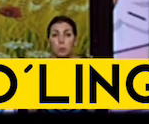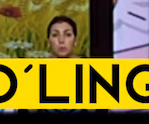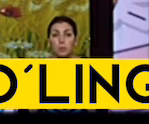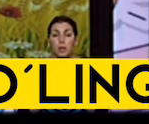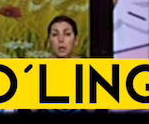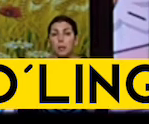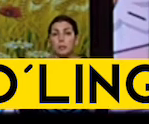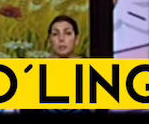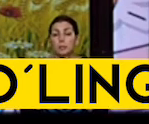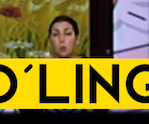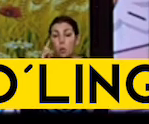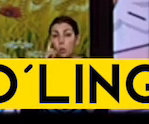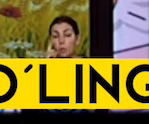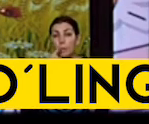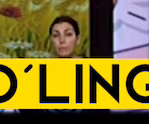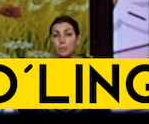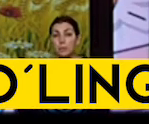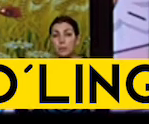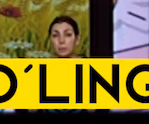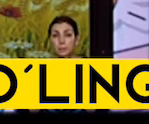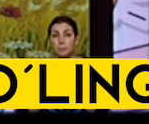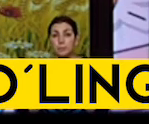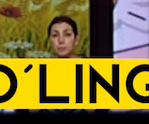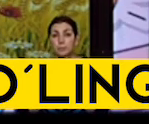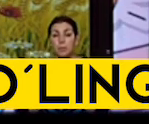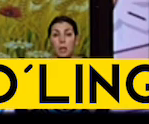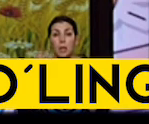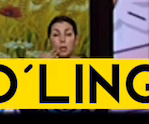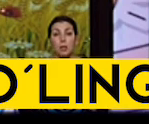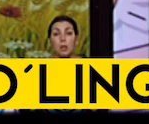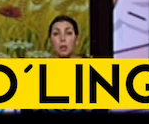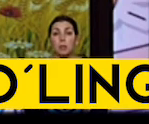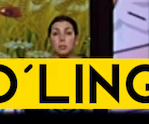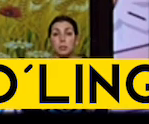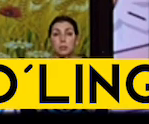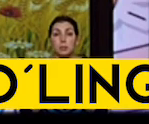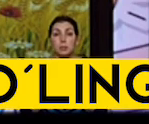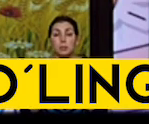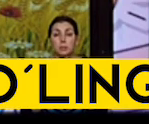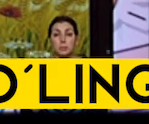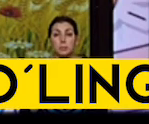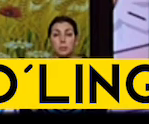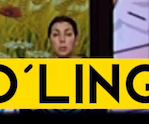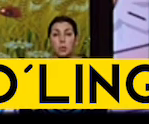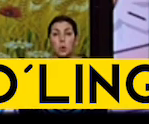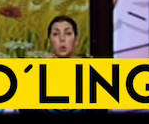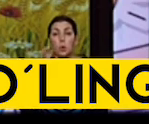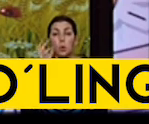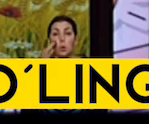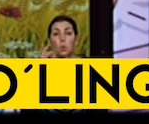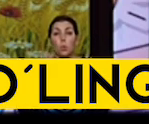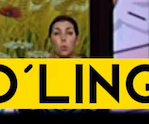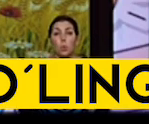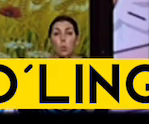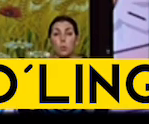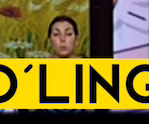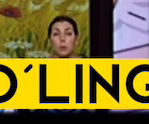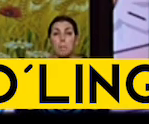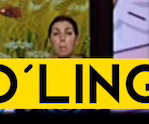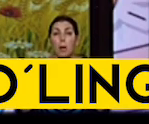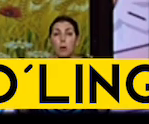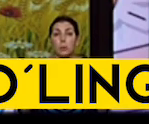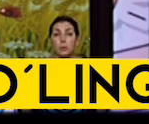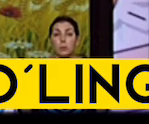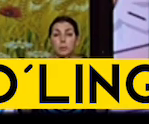Demak, siz o'ylab fikrlang. Hosil yig'ilgandan so'ng kuzda,